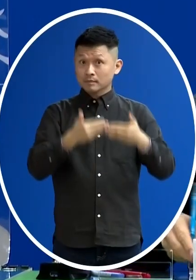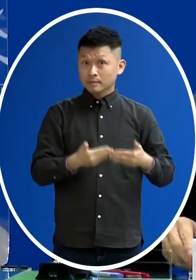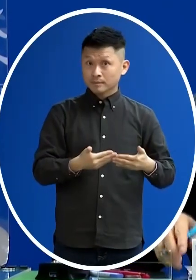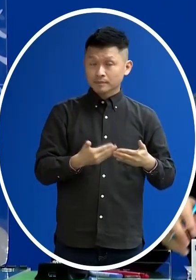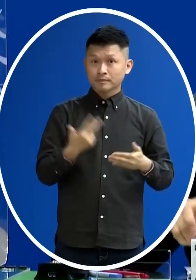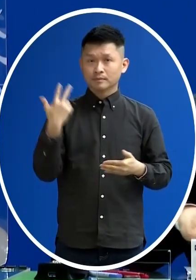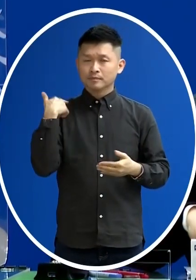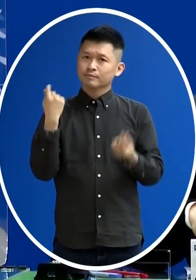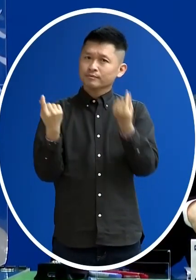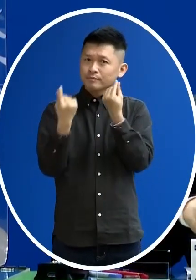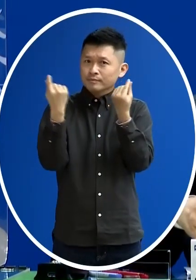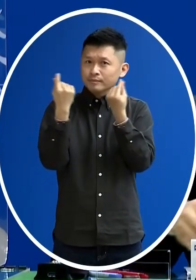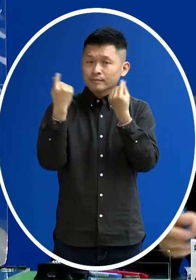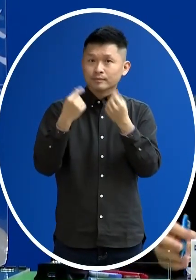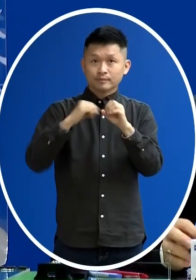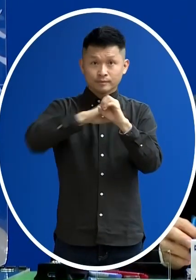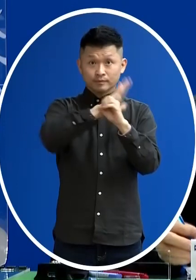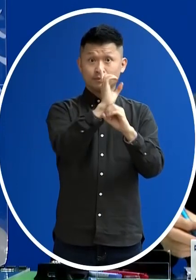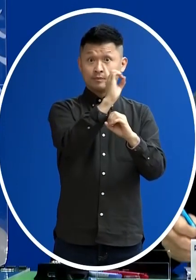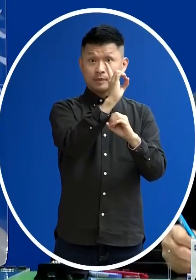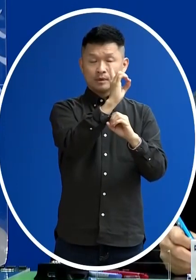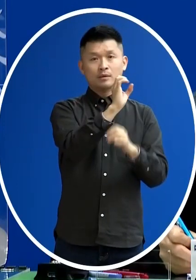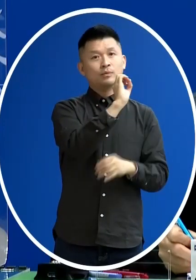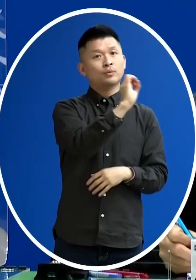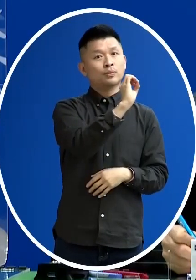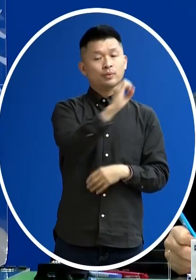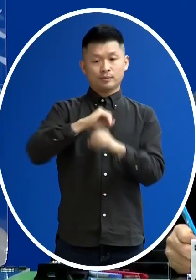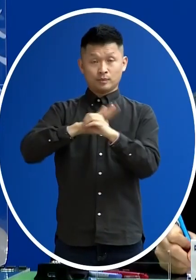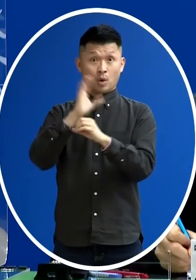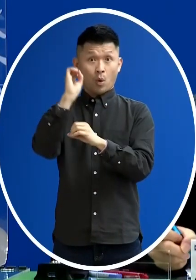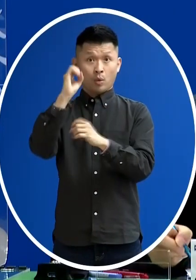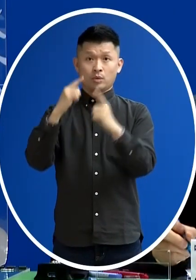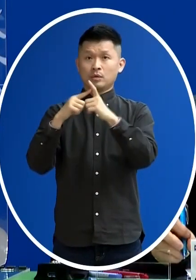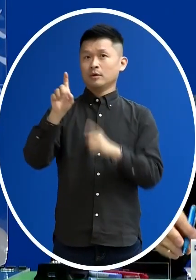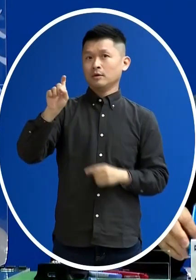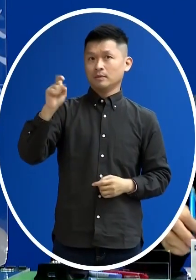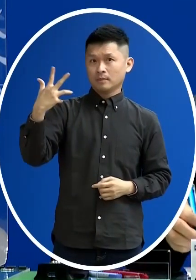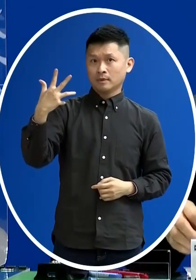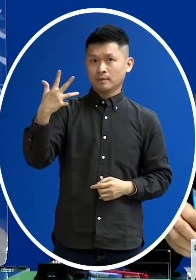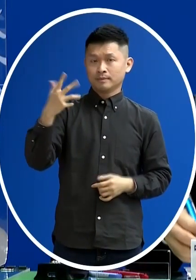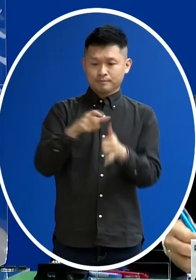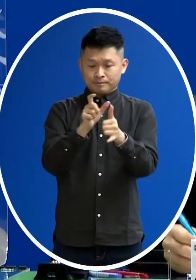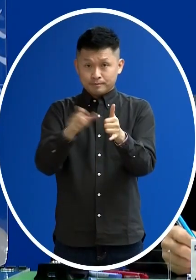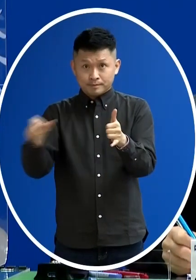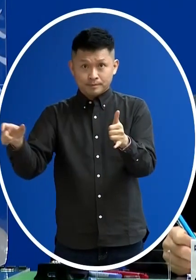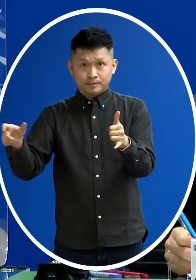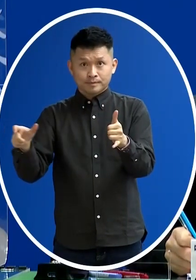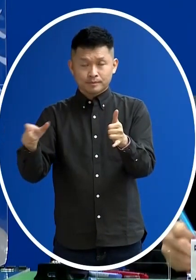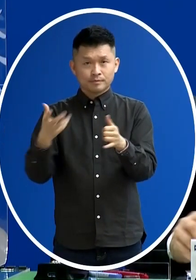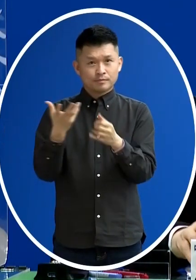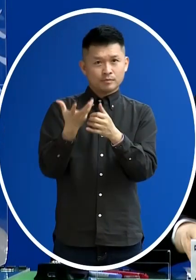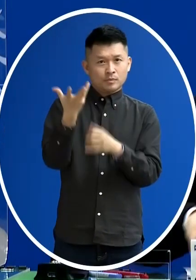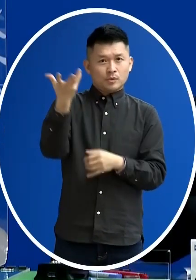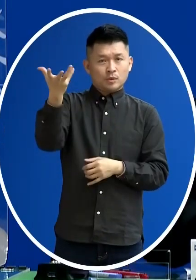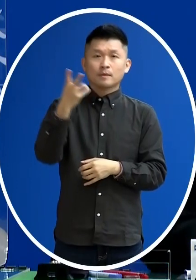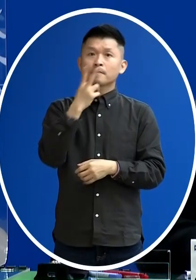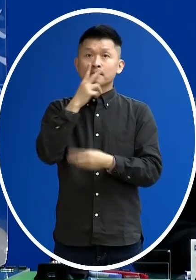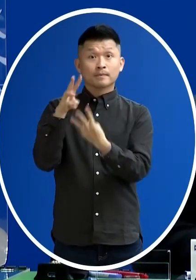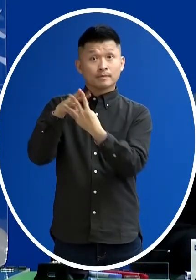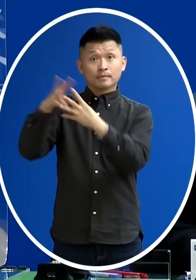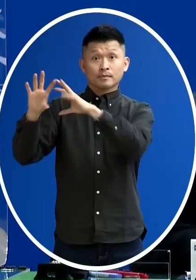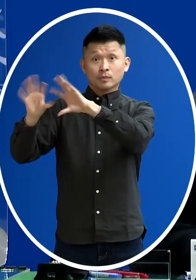上一周有点像哦，Delta 还是挂0哈，那 Omicron 验到18例，那这18例也是有蛮多是从这个亚